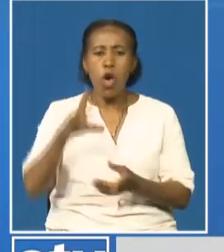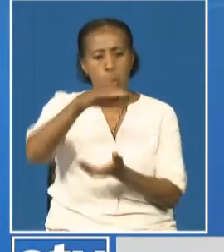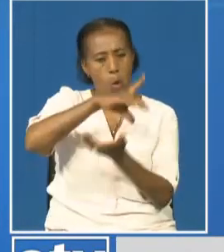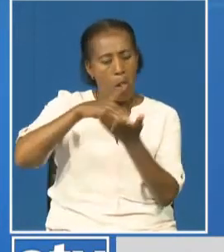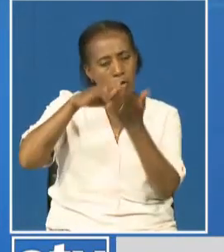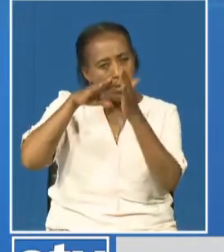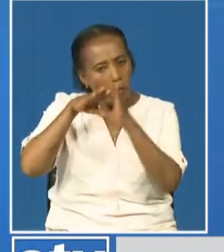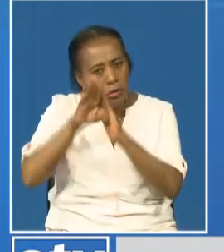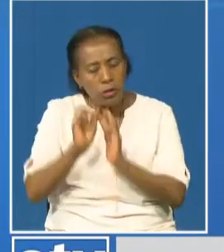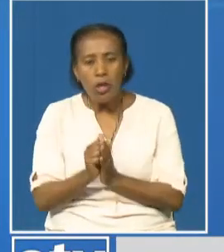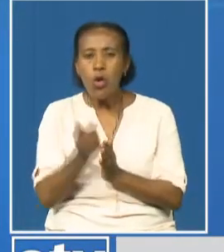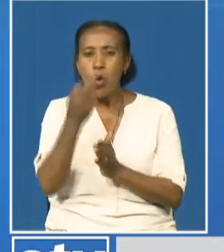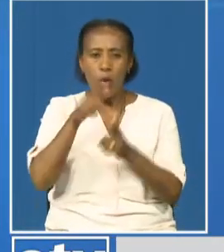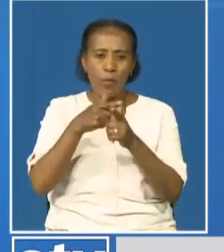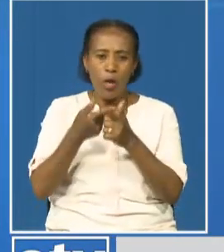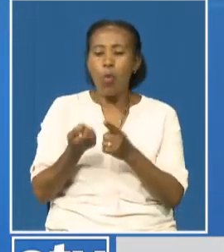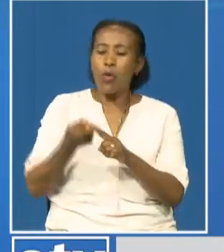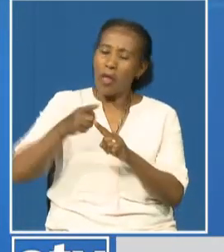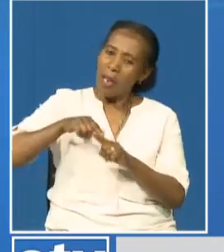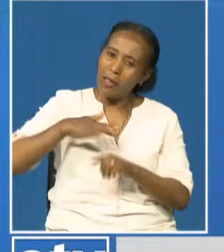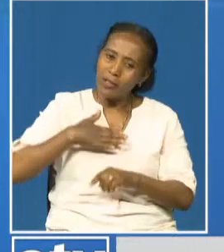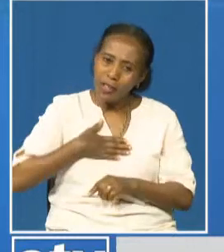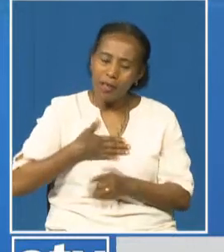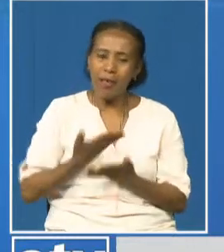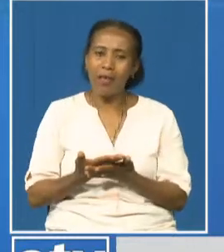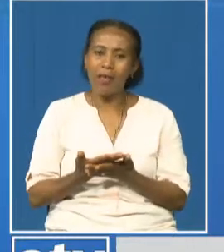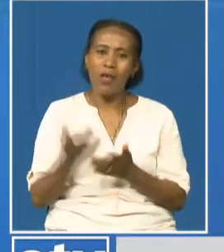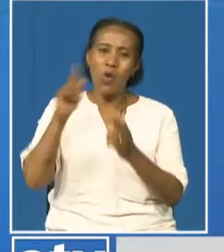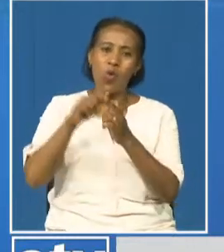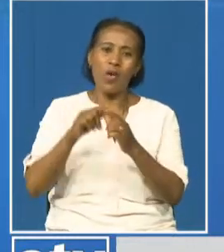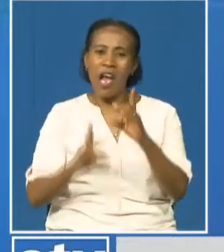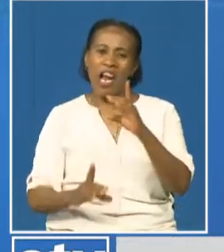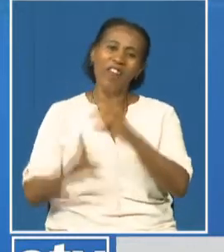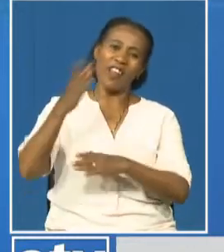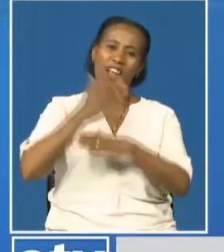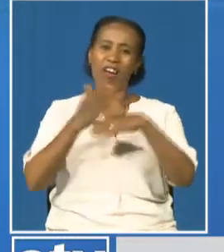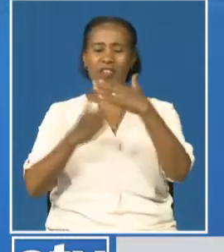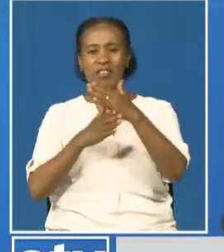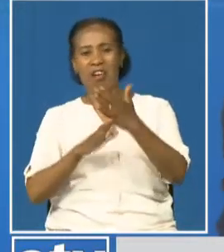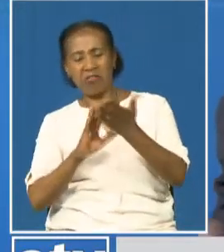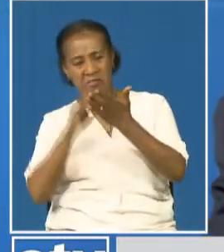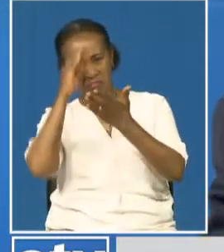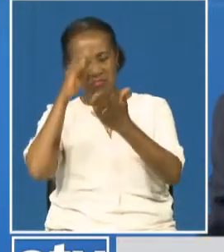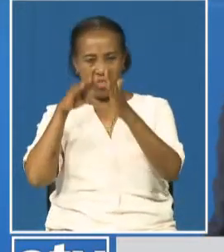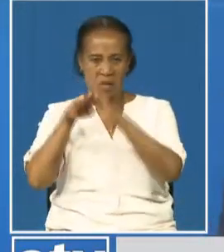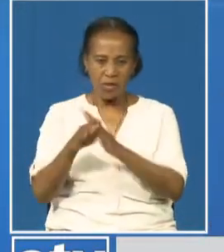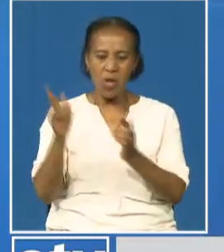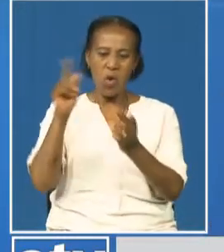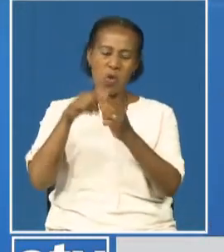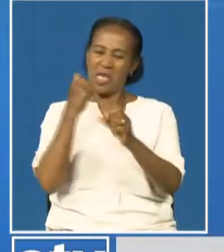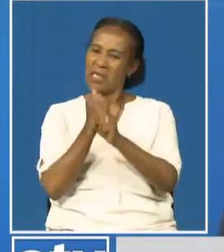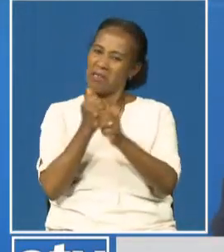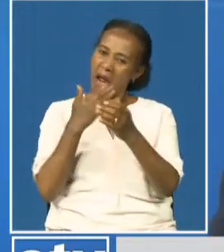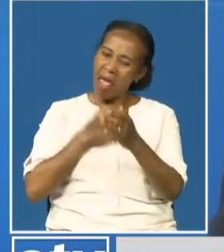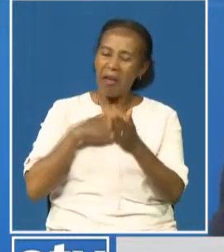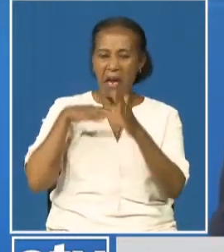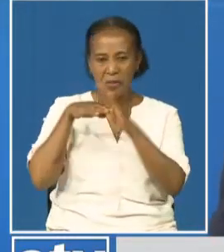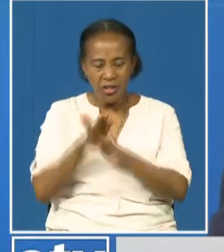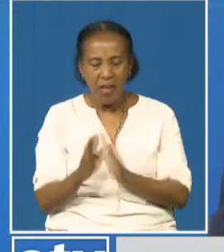ኮሌጅ ገብቼ ወይም ደግሞ ተመልሼ ወደ ሃይ ስኩል ሄጄ ወይም ተመልሼ ወደ ስራዬ እንደዚህ